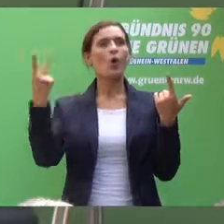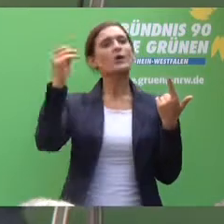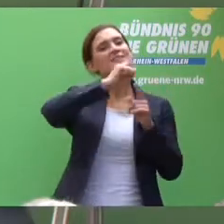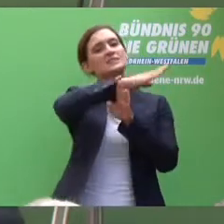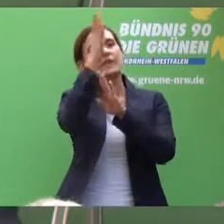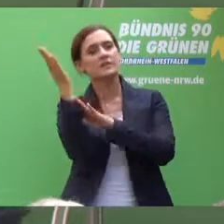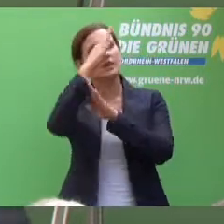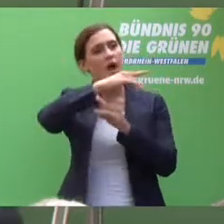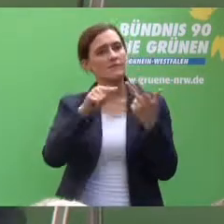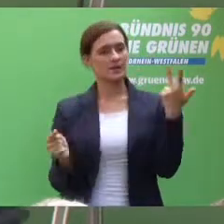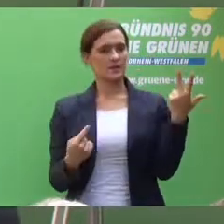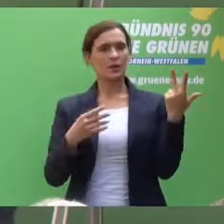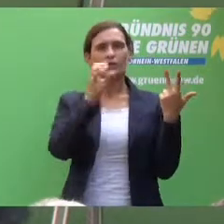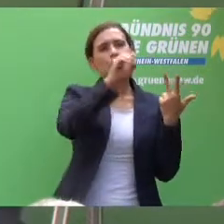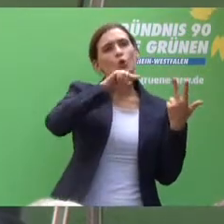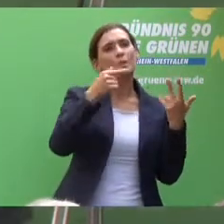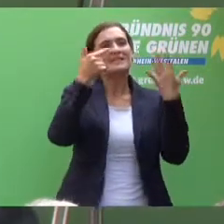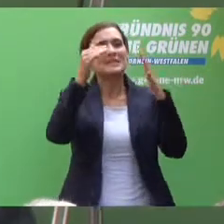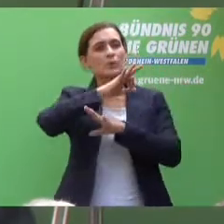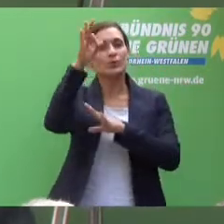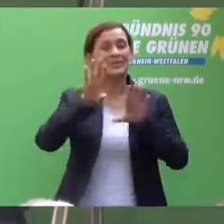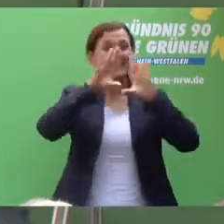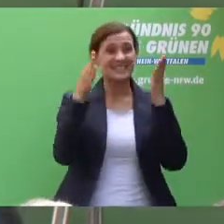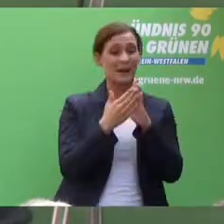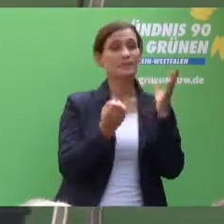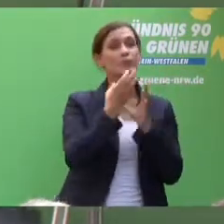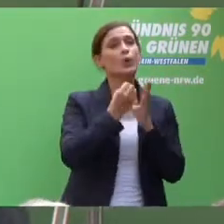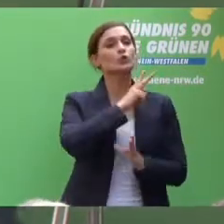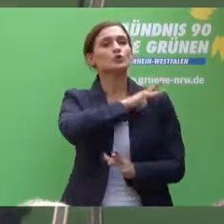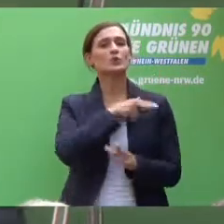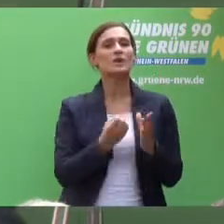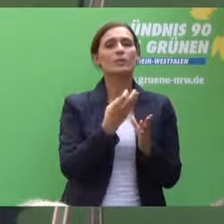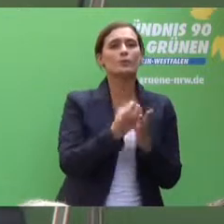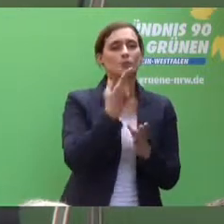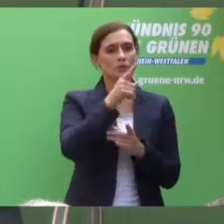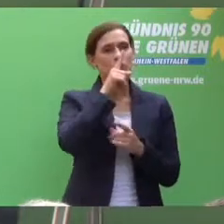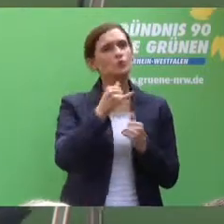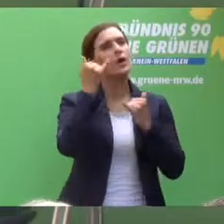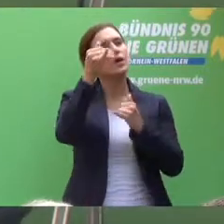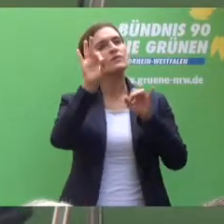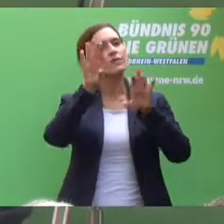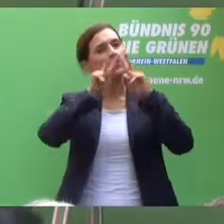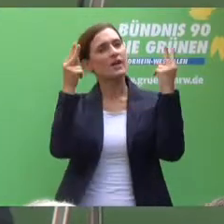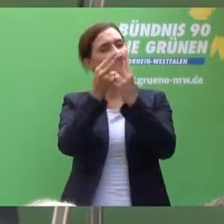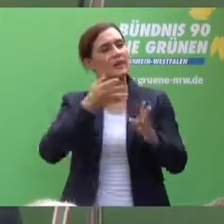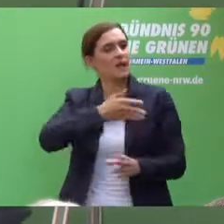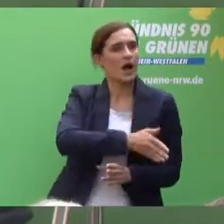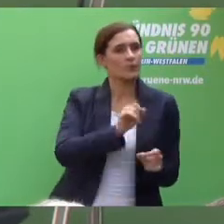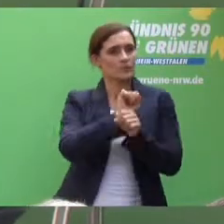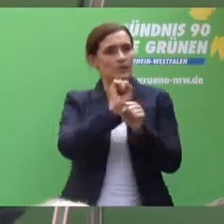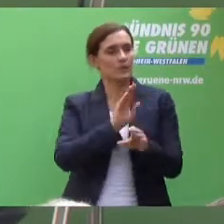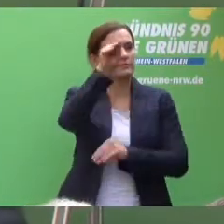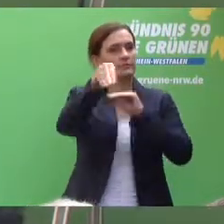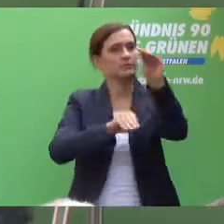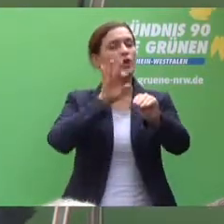Skandinavien, 0,7% des Bruttosozialprodukts in die Bekämpfung der weltweiten Armut geben, in